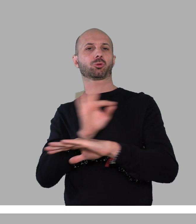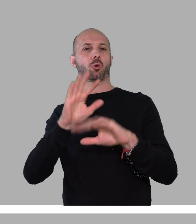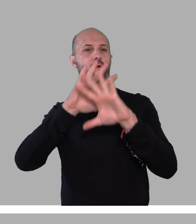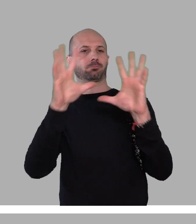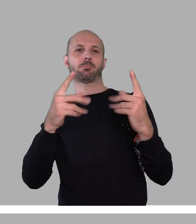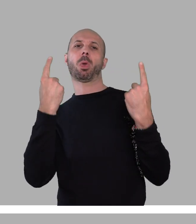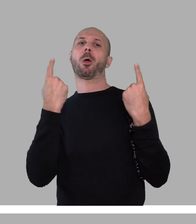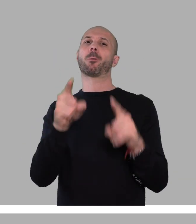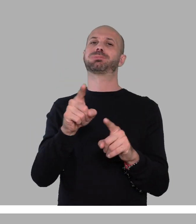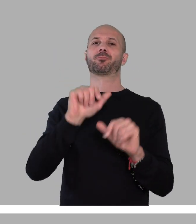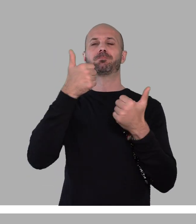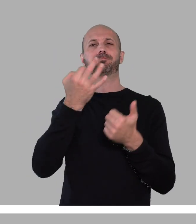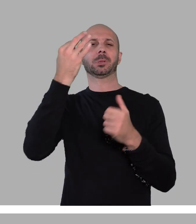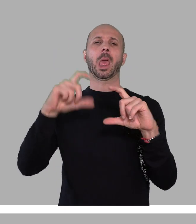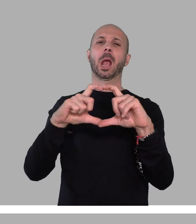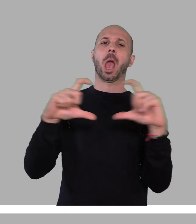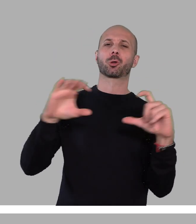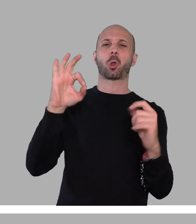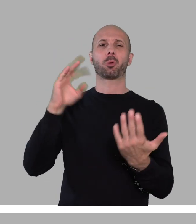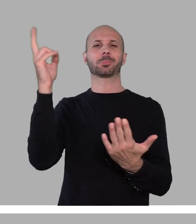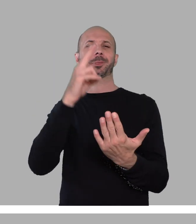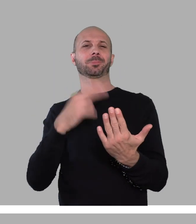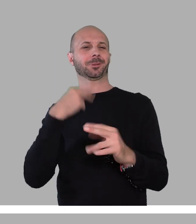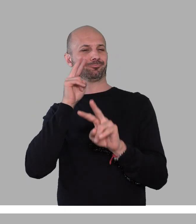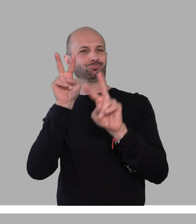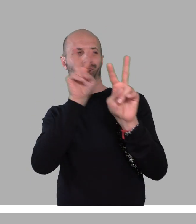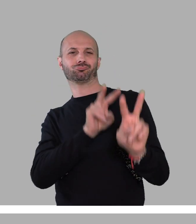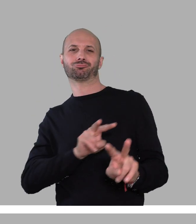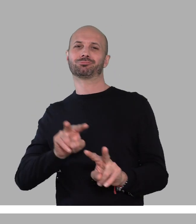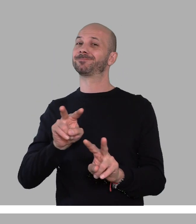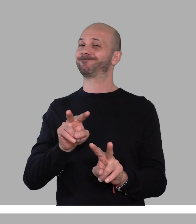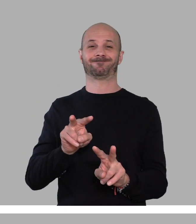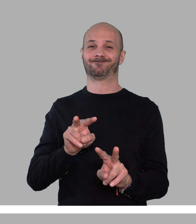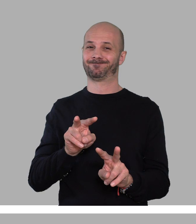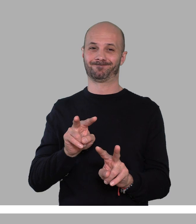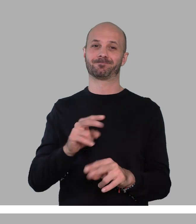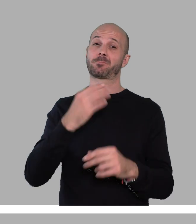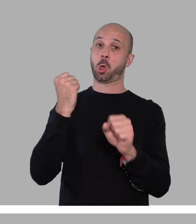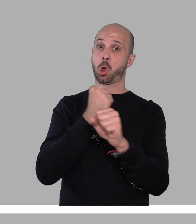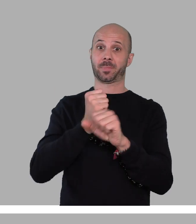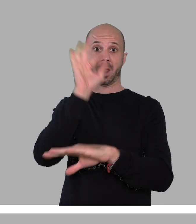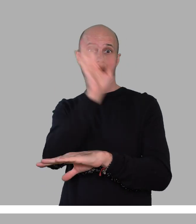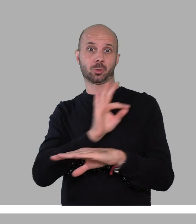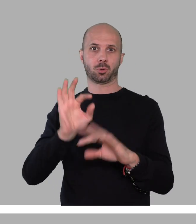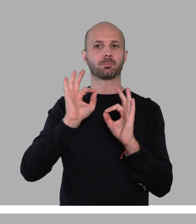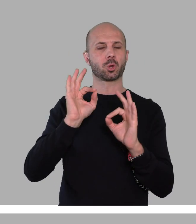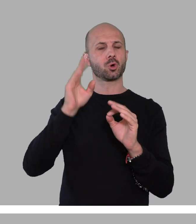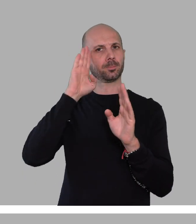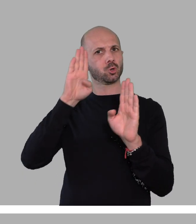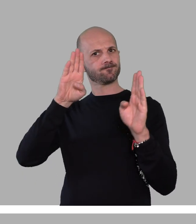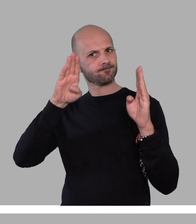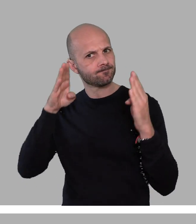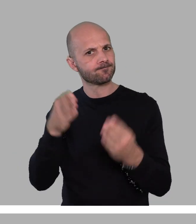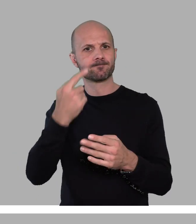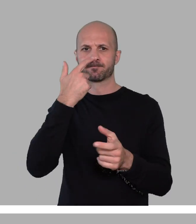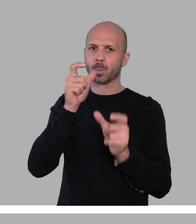architettonica non è come una cartolina che uno la guarda, un dipinto che uno lo guarda. Un'opera architettonica svolge una funzione